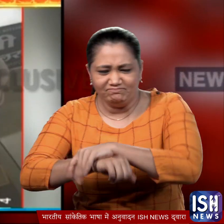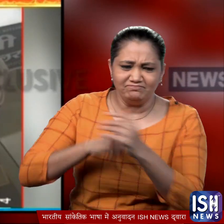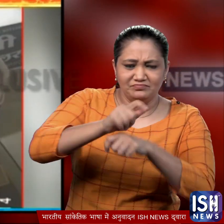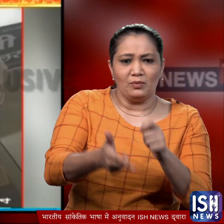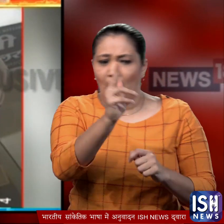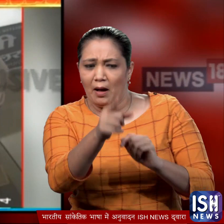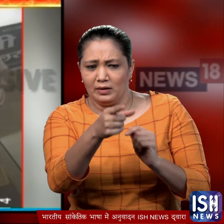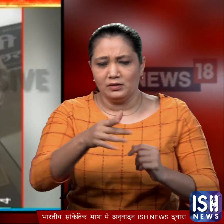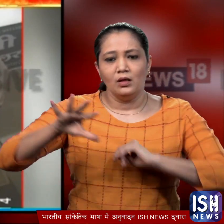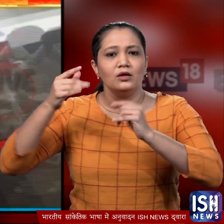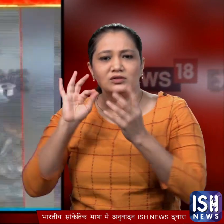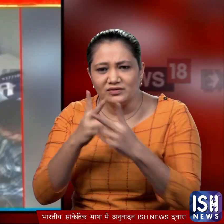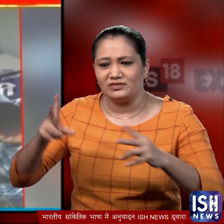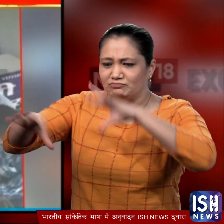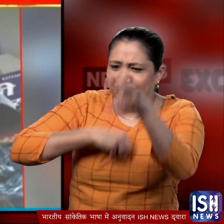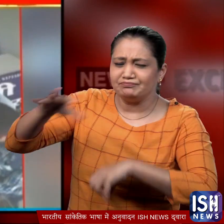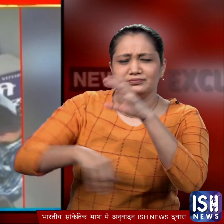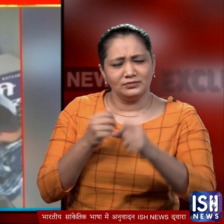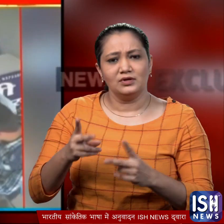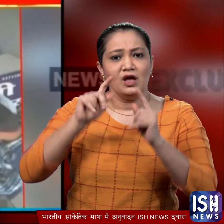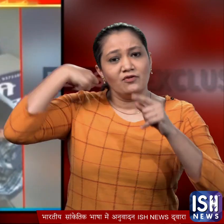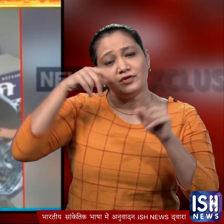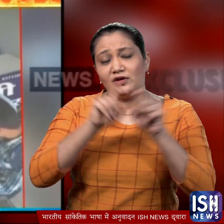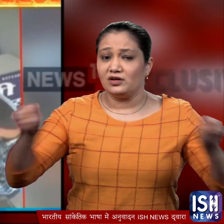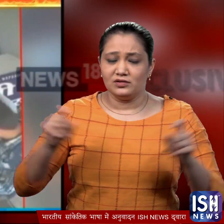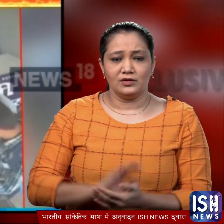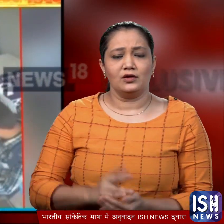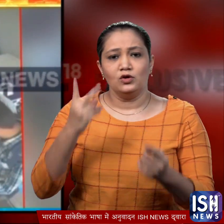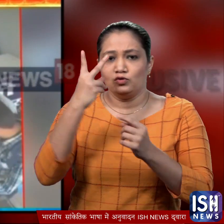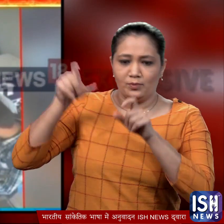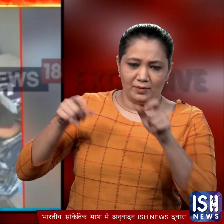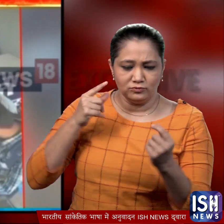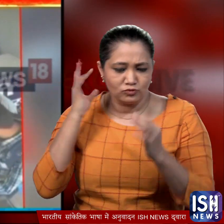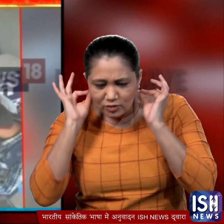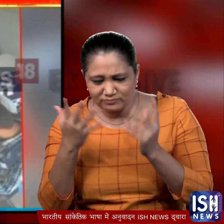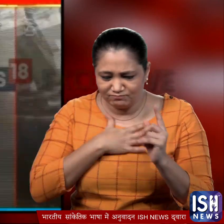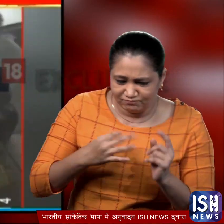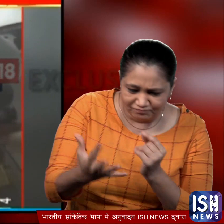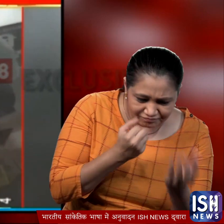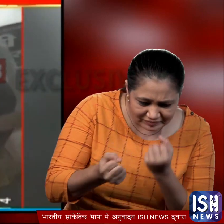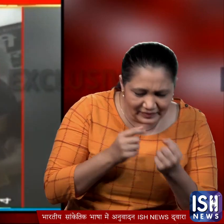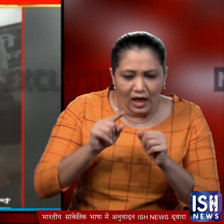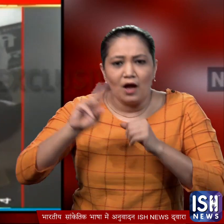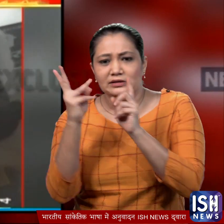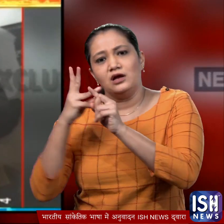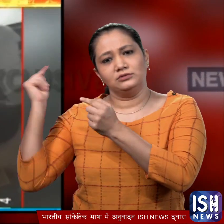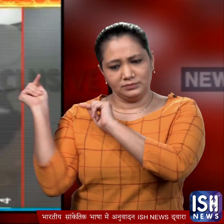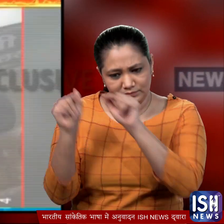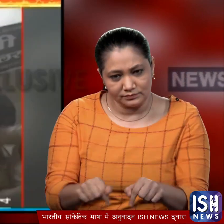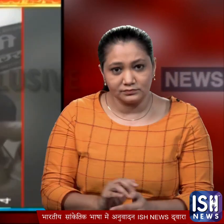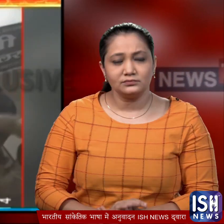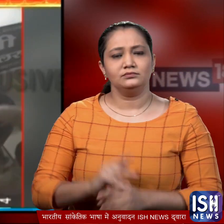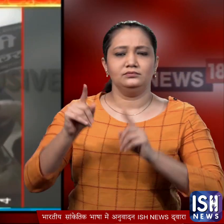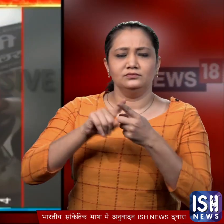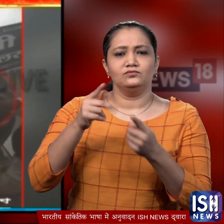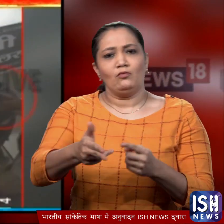लिया और पिस्तौल दिखाकर लूटपाट की। सामने आए वीडियो में भी साफ दिखा कि दुकान में 2 लोग गहने खरीदने पहुंचे, तभी उनका तीसरा साथी वहां पहुंच गया